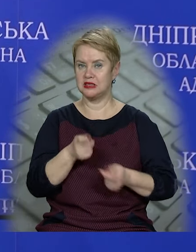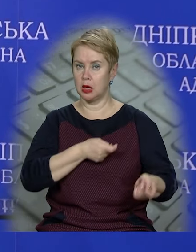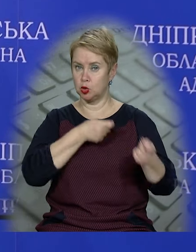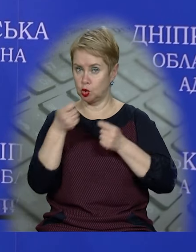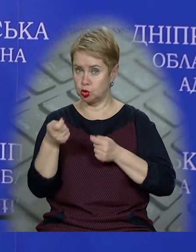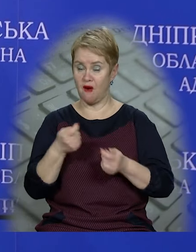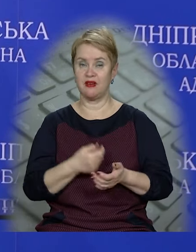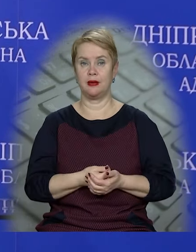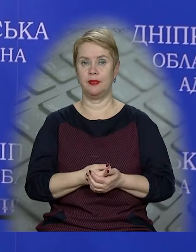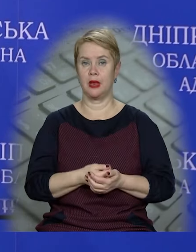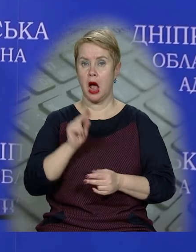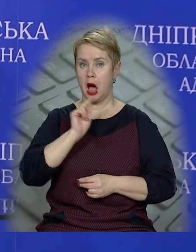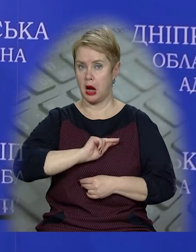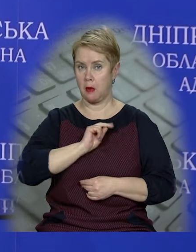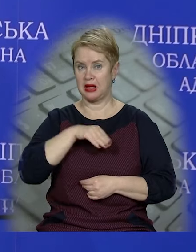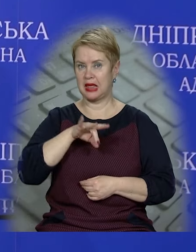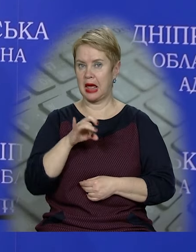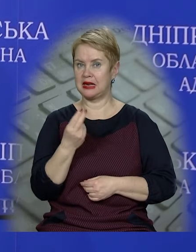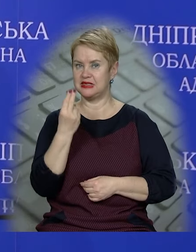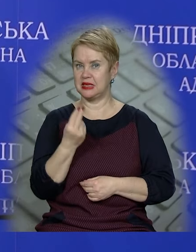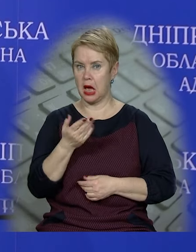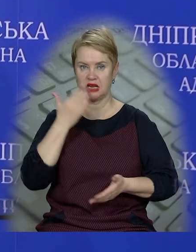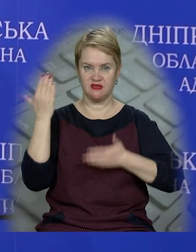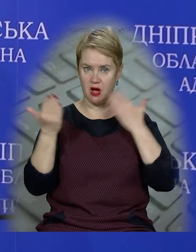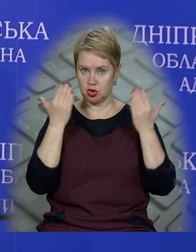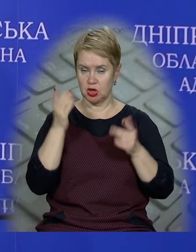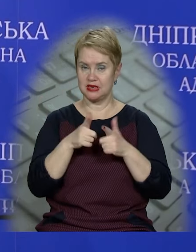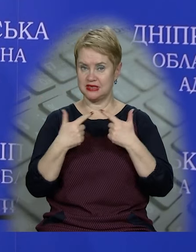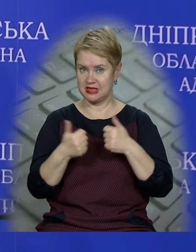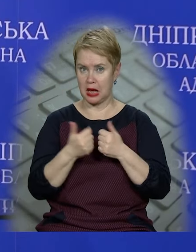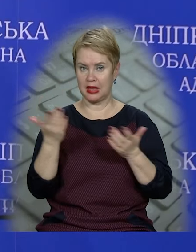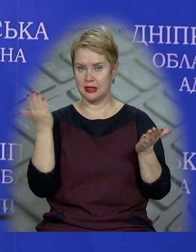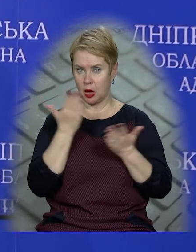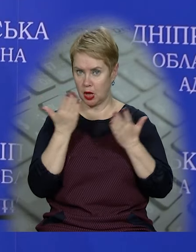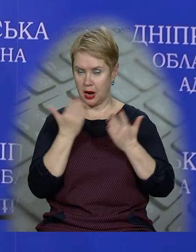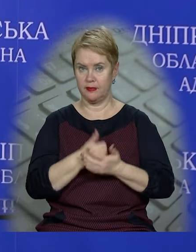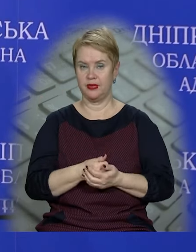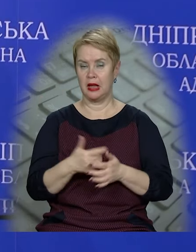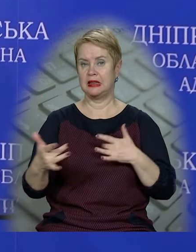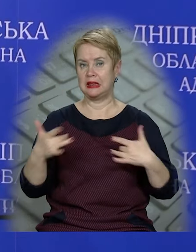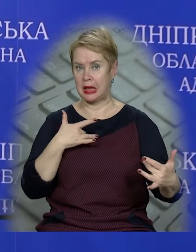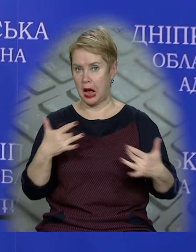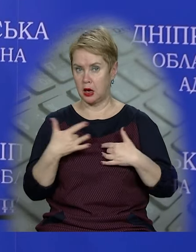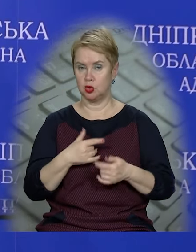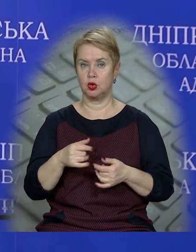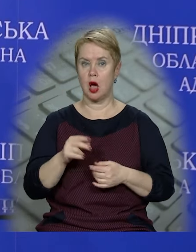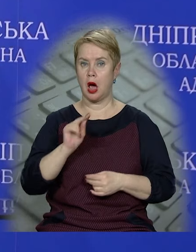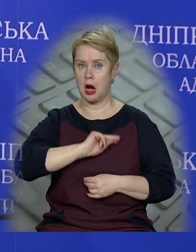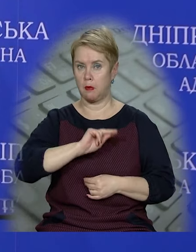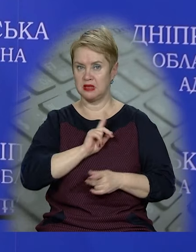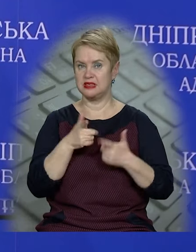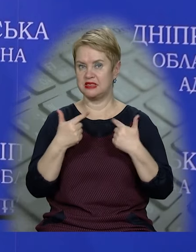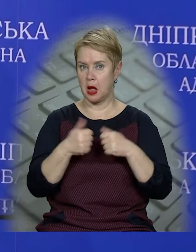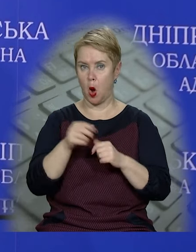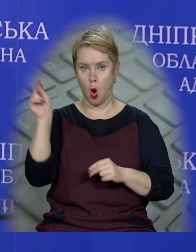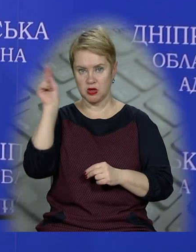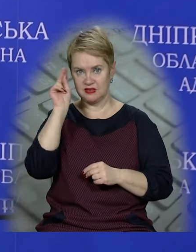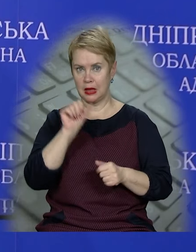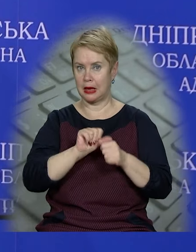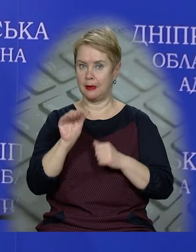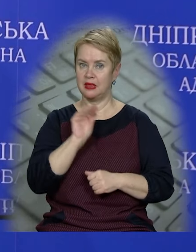замовлень на винос, робота ТРЦ та інших розважальних закладів, кінотеатрів, театрів тощо, робота закладів освіти,